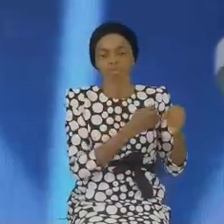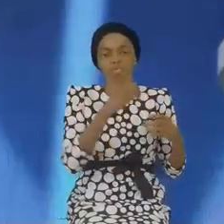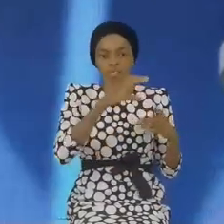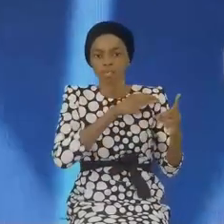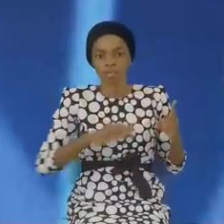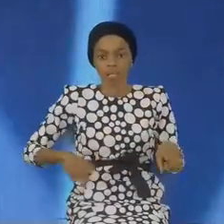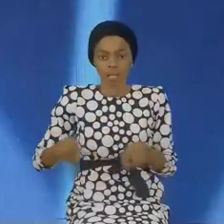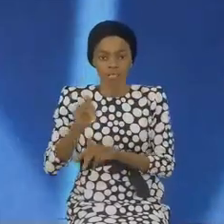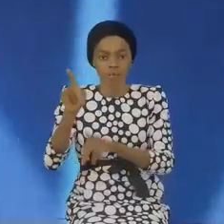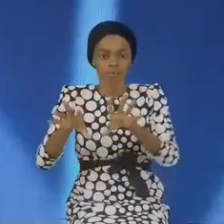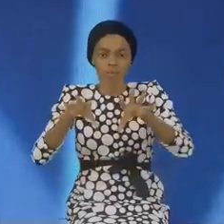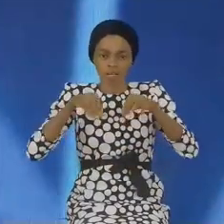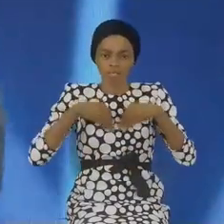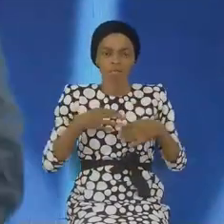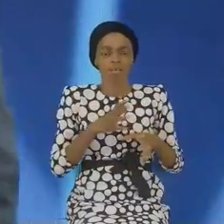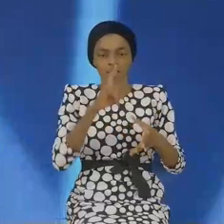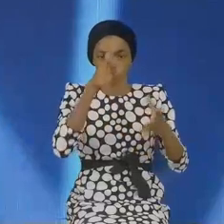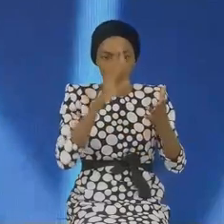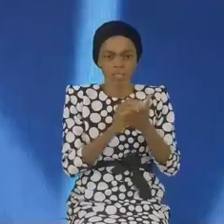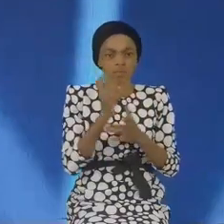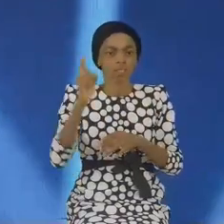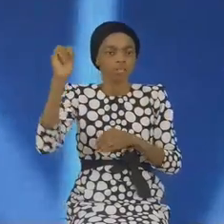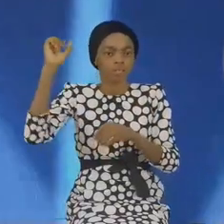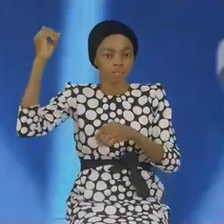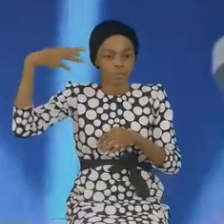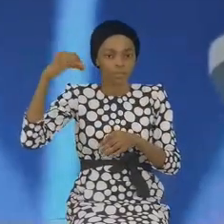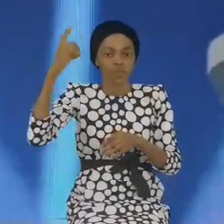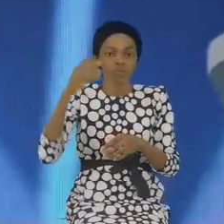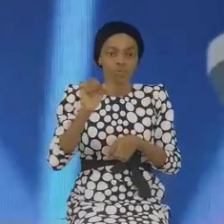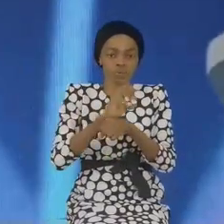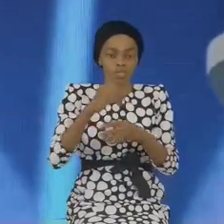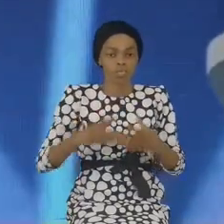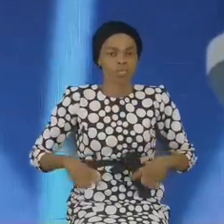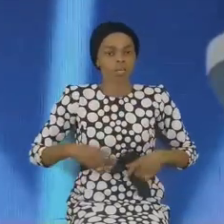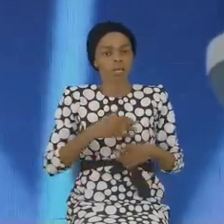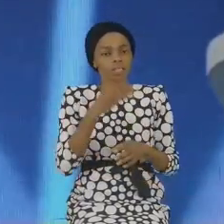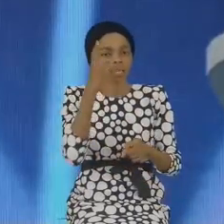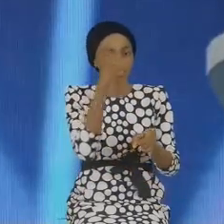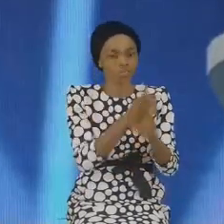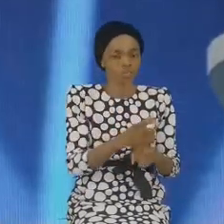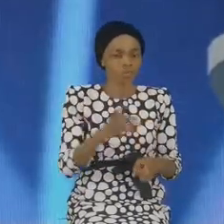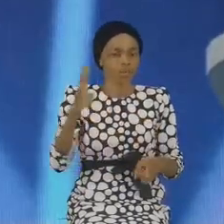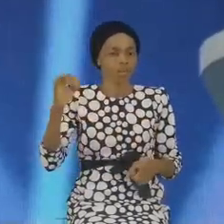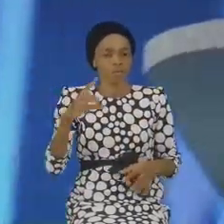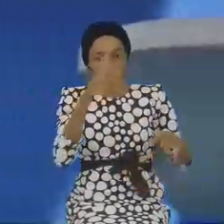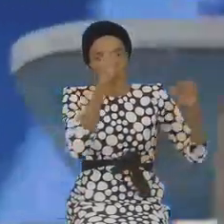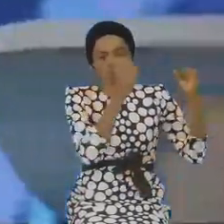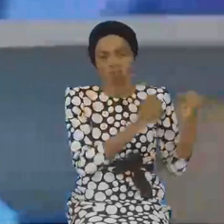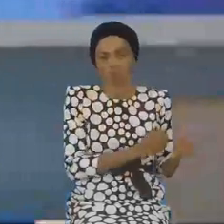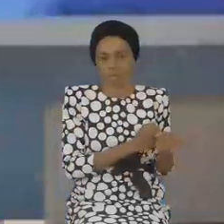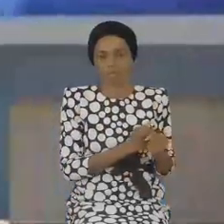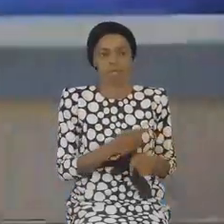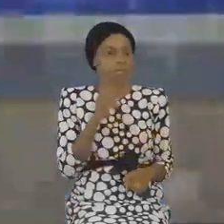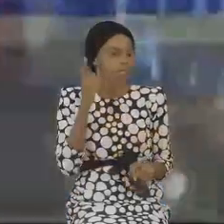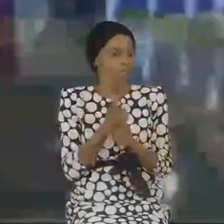grâce de Dieu agit dans leur vie et ils sont justifiés par la foi et leur foi en Christ. La